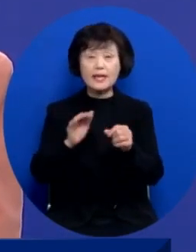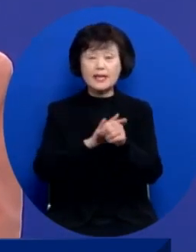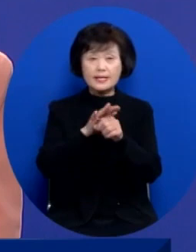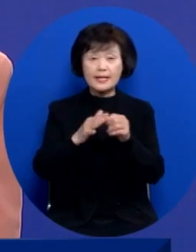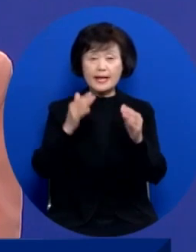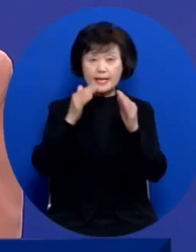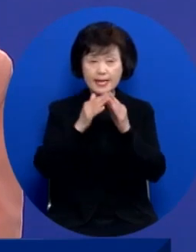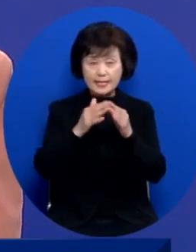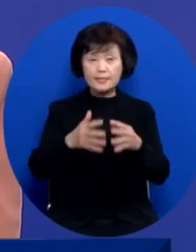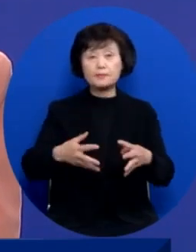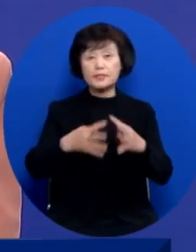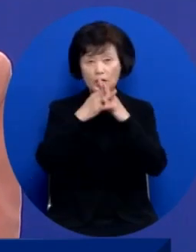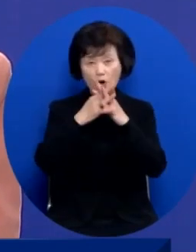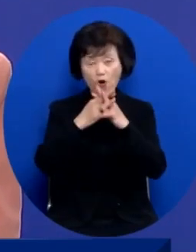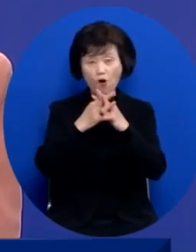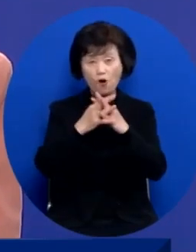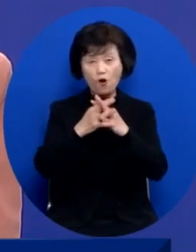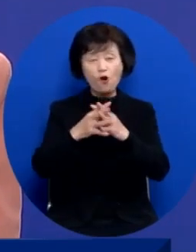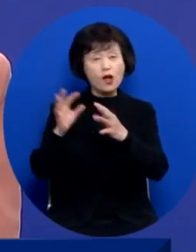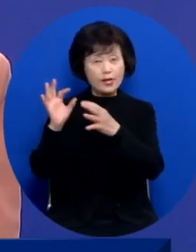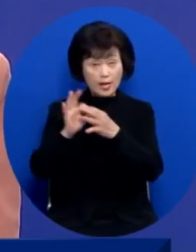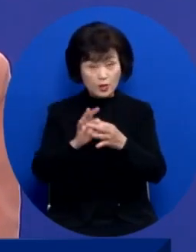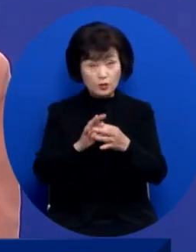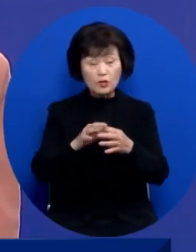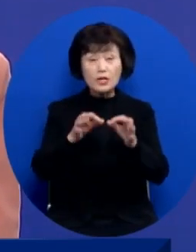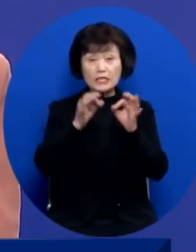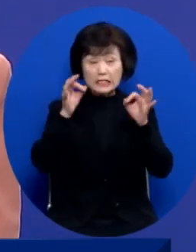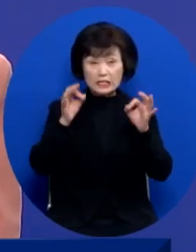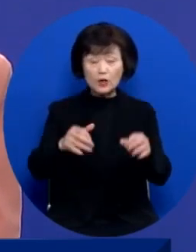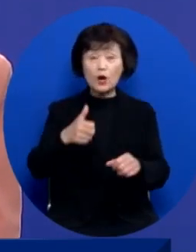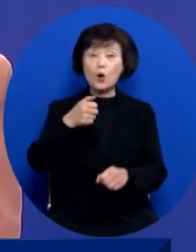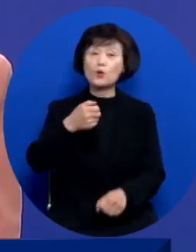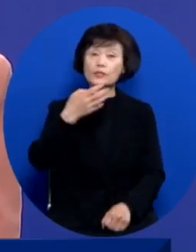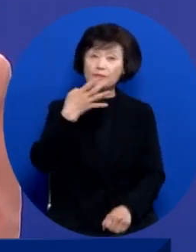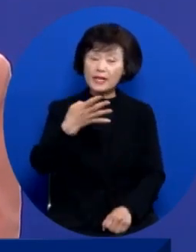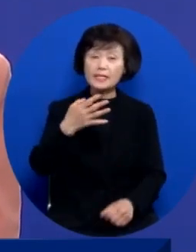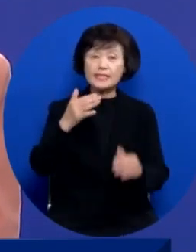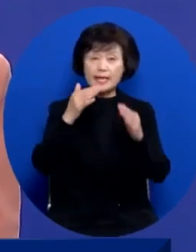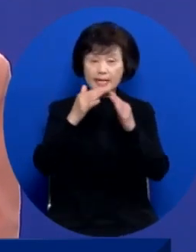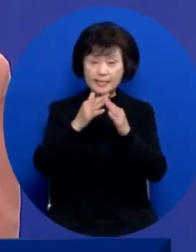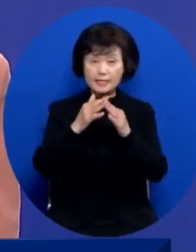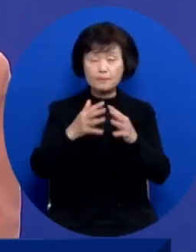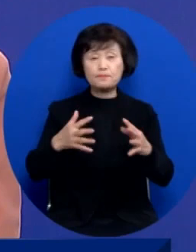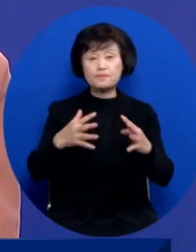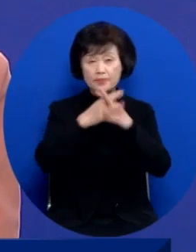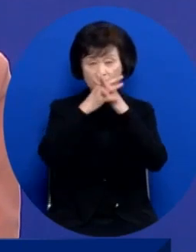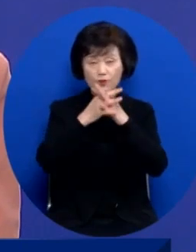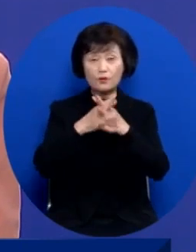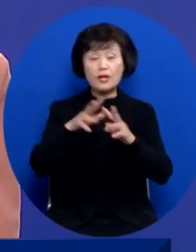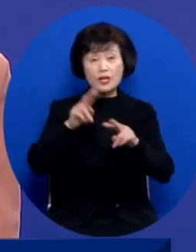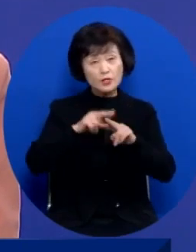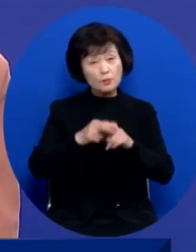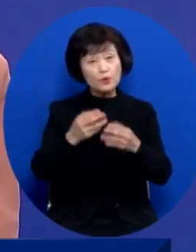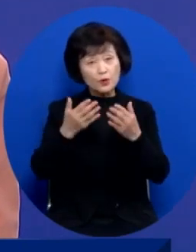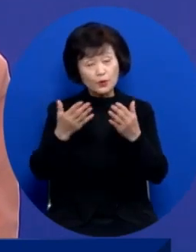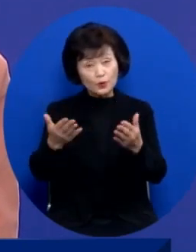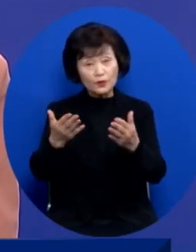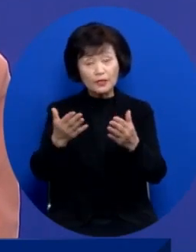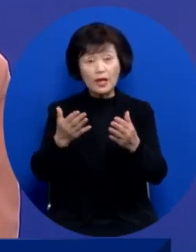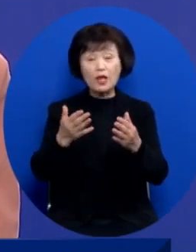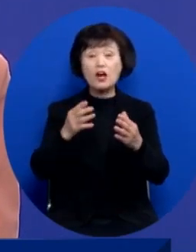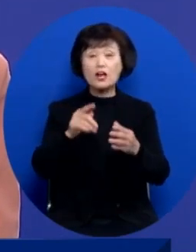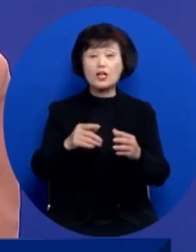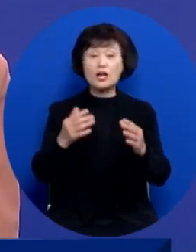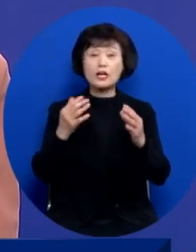운동을 전개해왔습니다. 한교총은 그동안 울진군에 54채의 집을 지어 이재민들에게 선물했는데요. 최근 사랑의 집짓기 완공